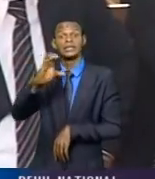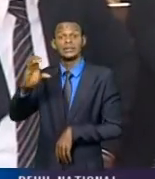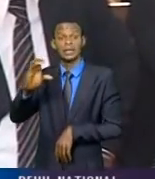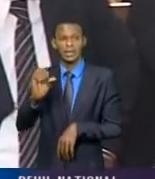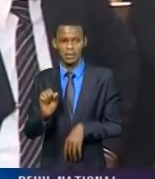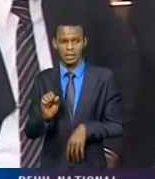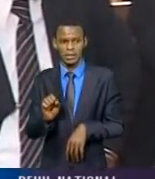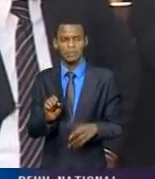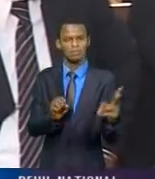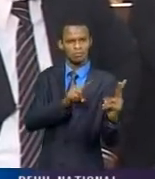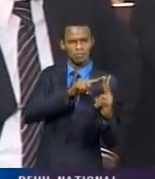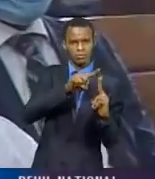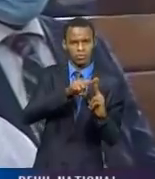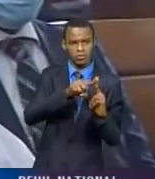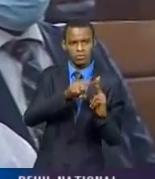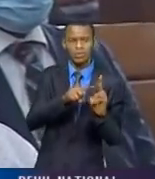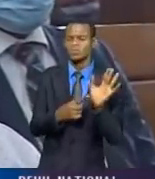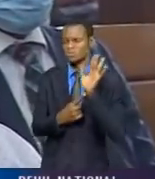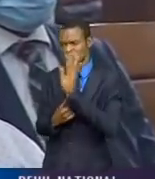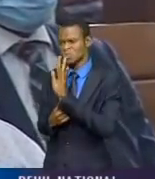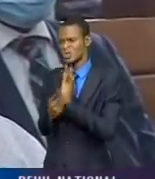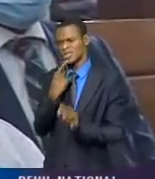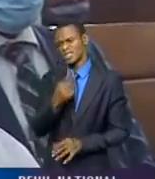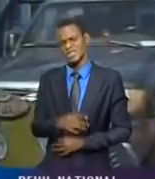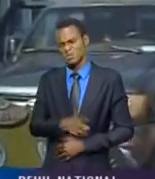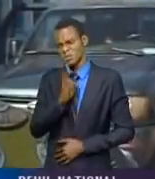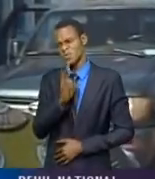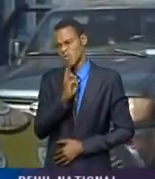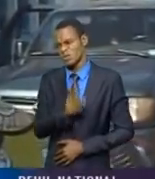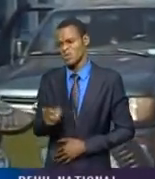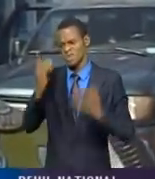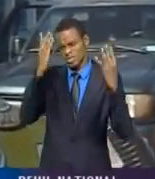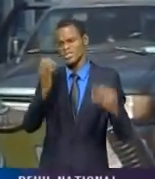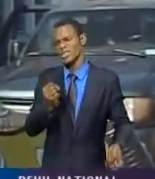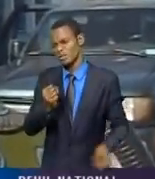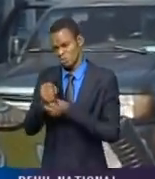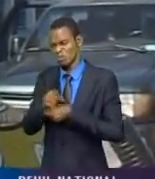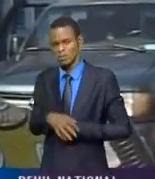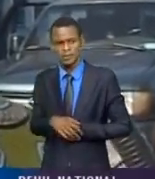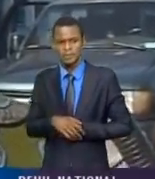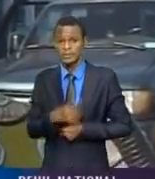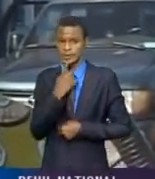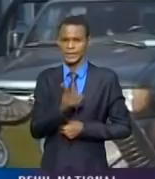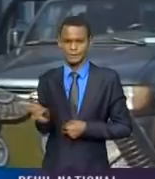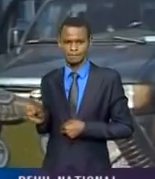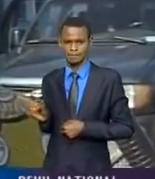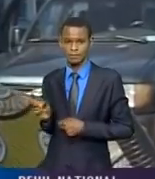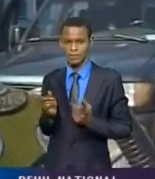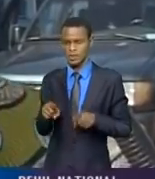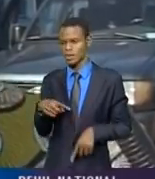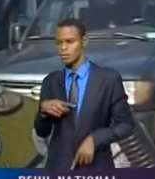été menées respectivement le merveille de l'éternel quant à 6 pas elle vit à l'aéroport des boues marchant seul